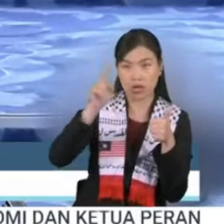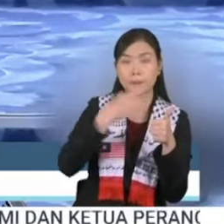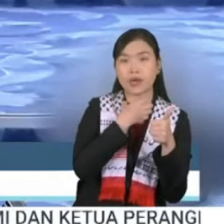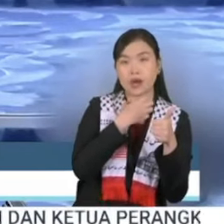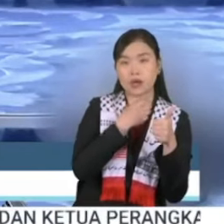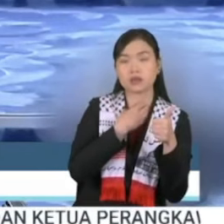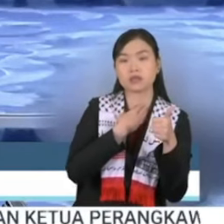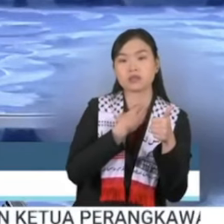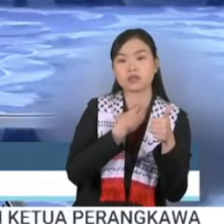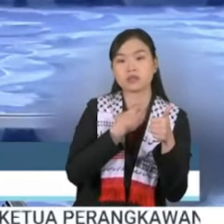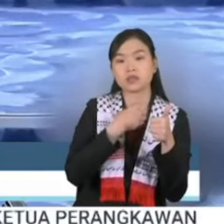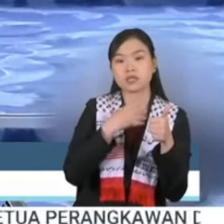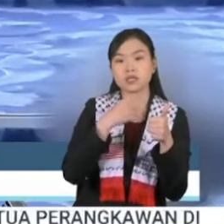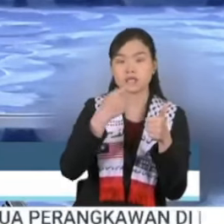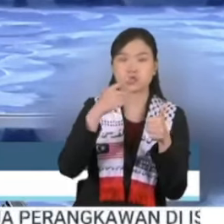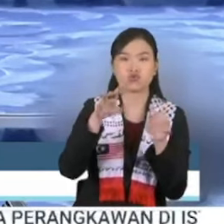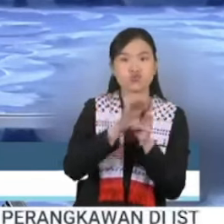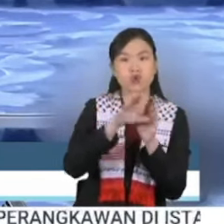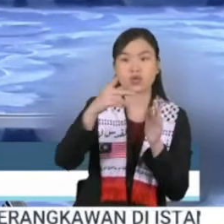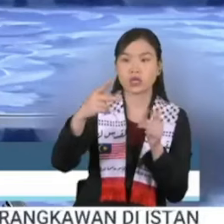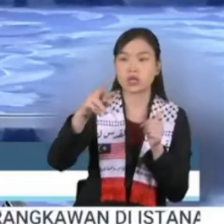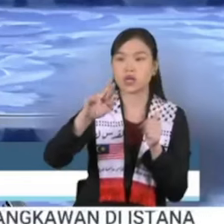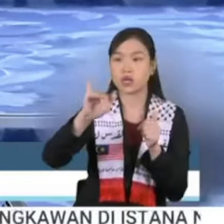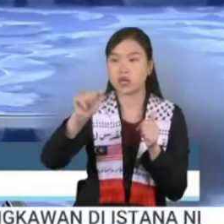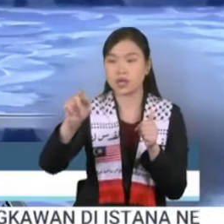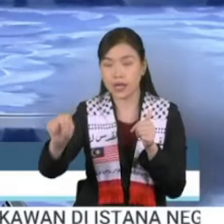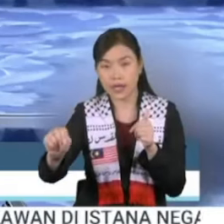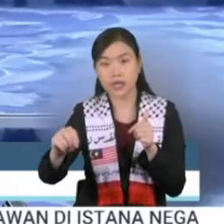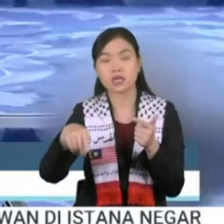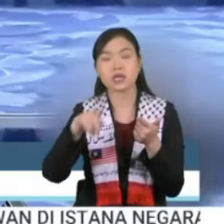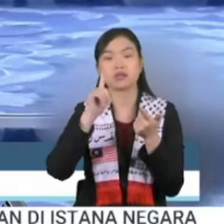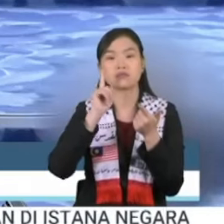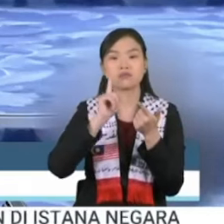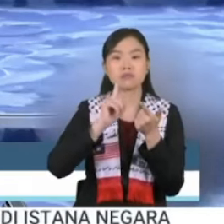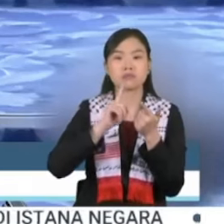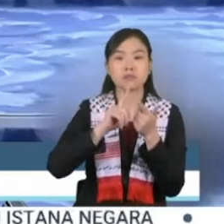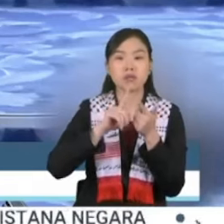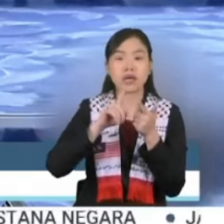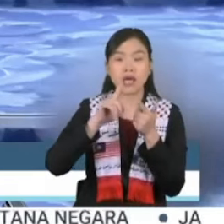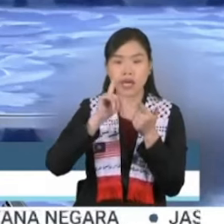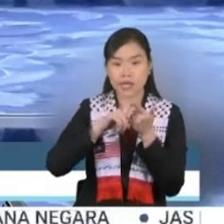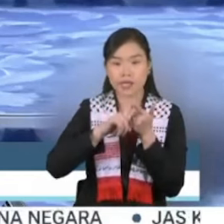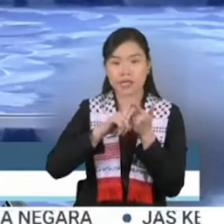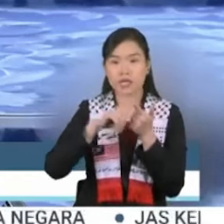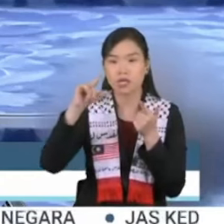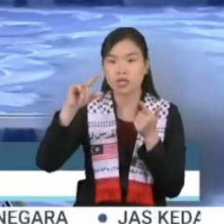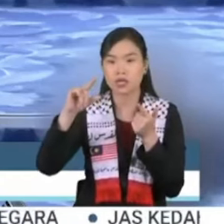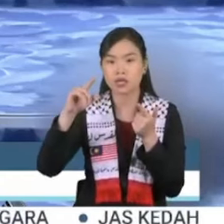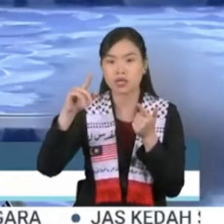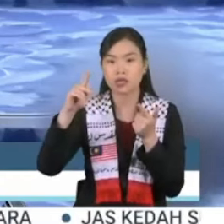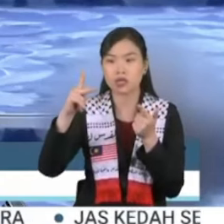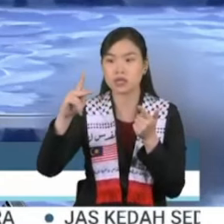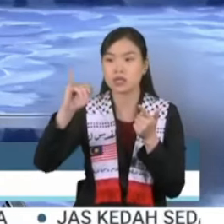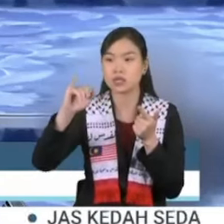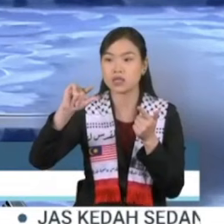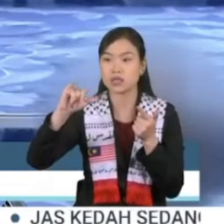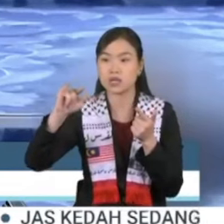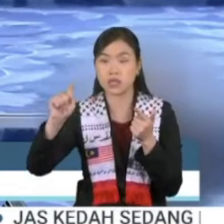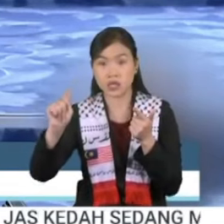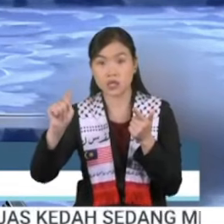khususnya, iaitu Krian, Larut Matang, Selama Perak dan keperluan Kigit untuk